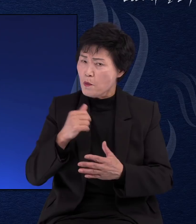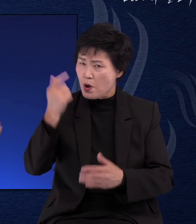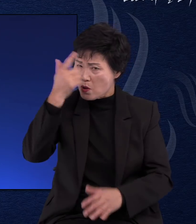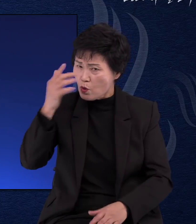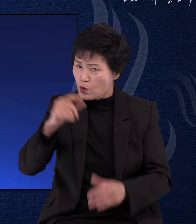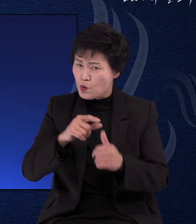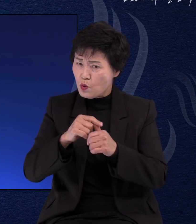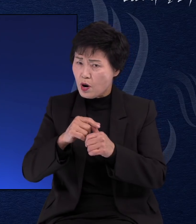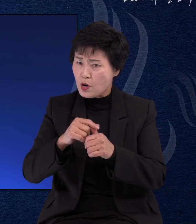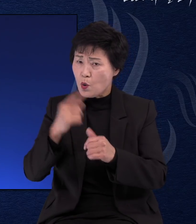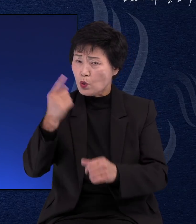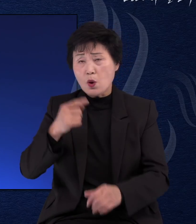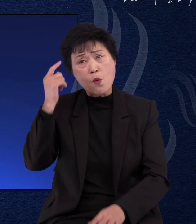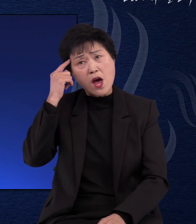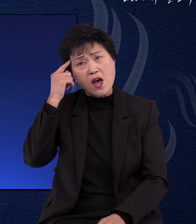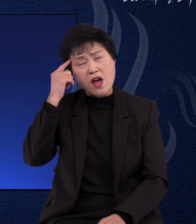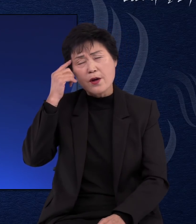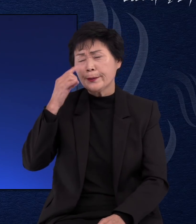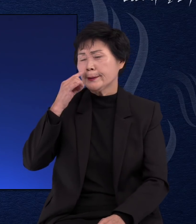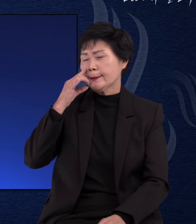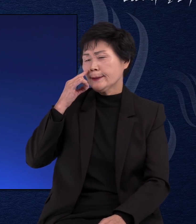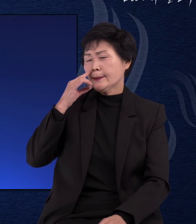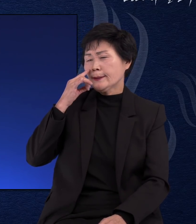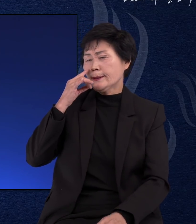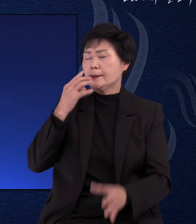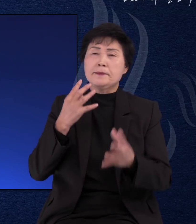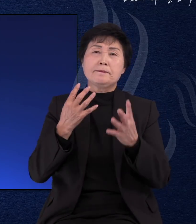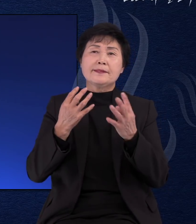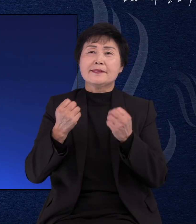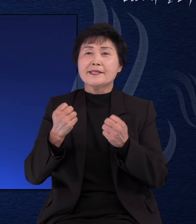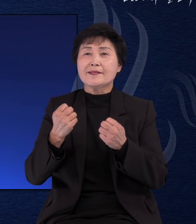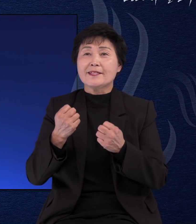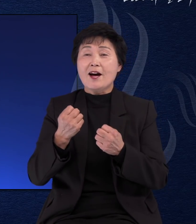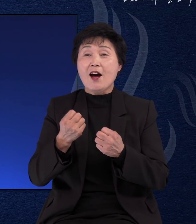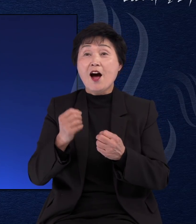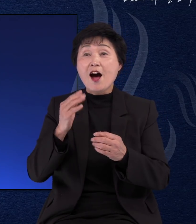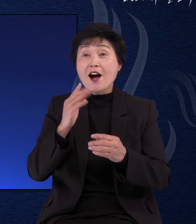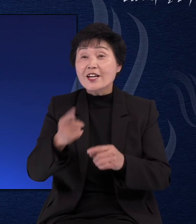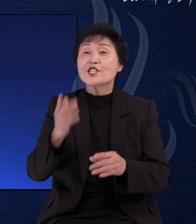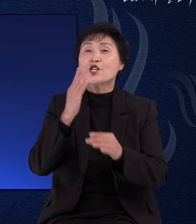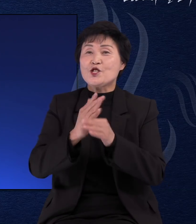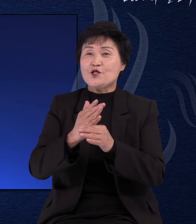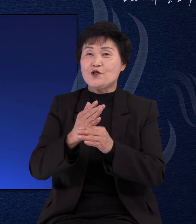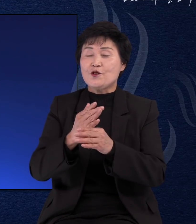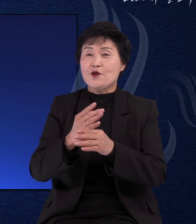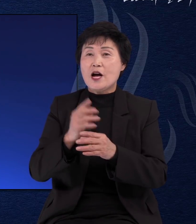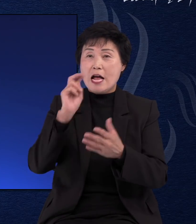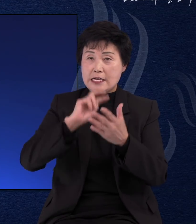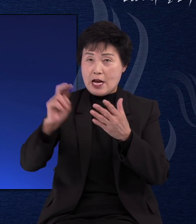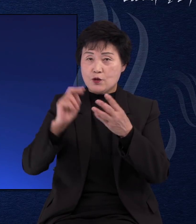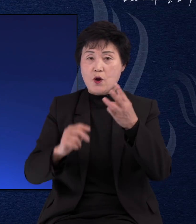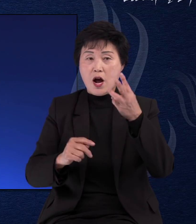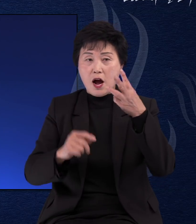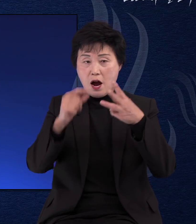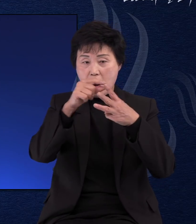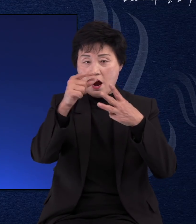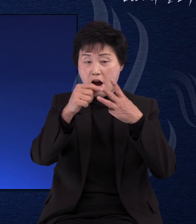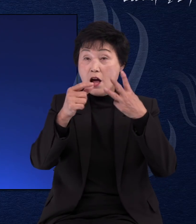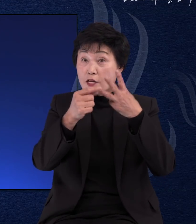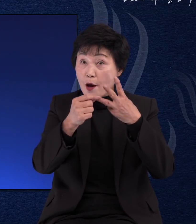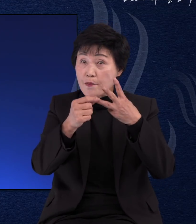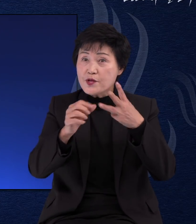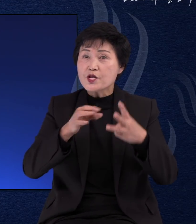하는 이상하죠, 궁금증이 생기게 됩니다. 그러다가 그 찬송이 3절에 갈 때 저는 완전히 매료가